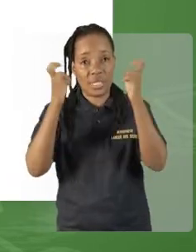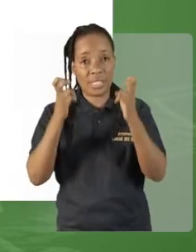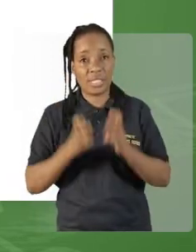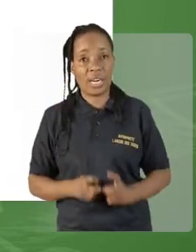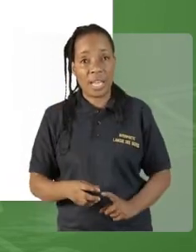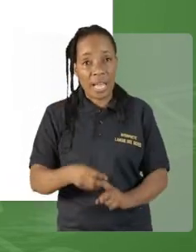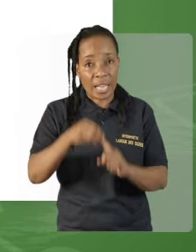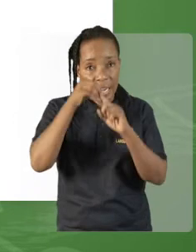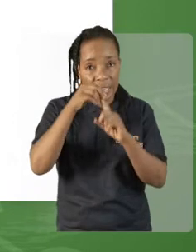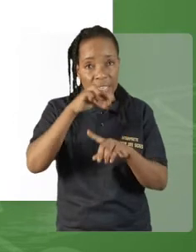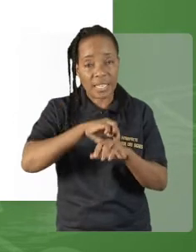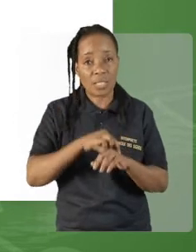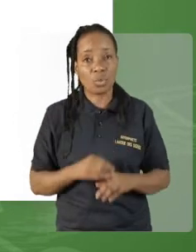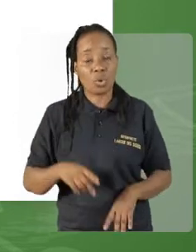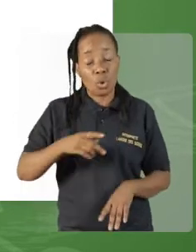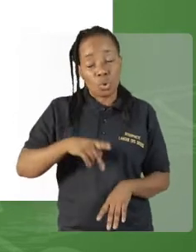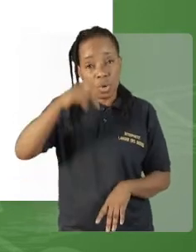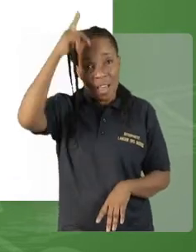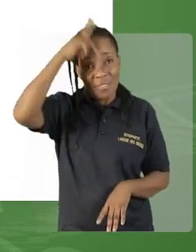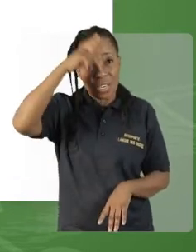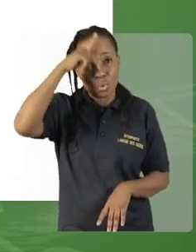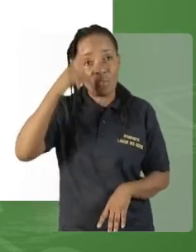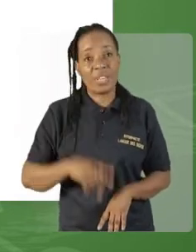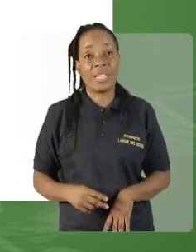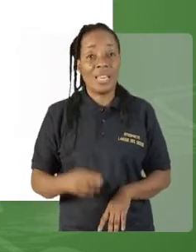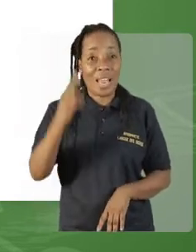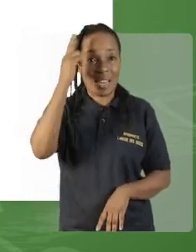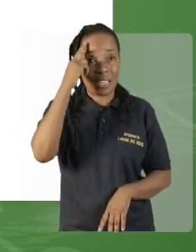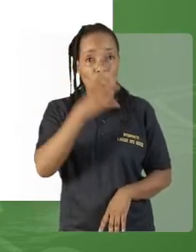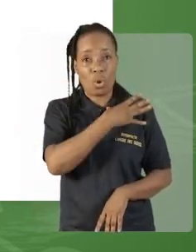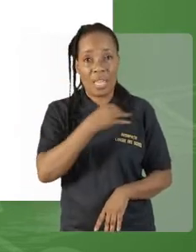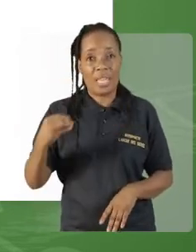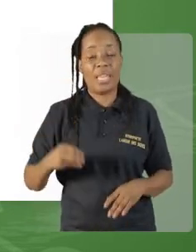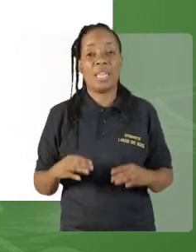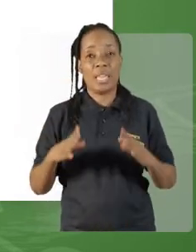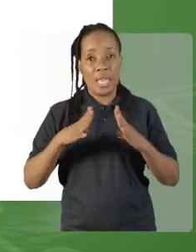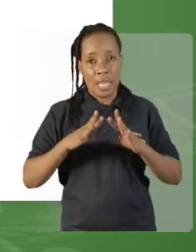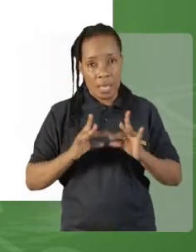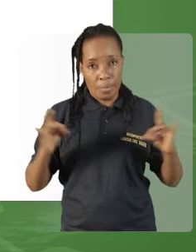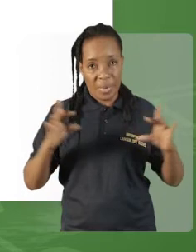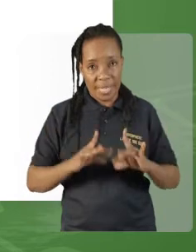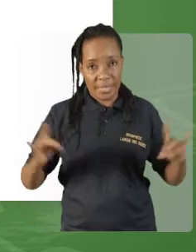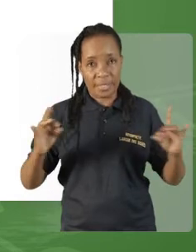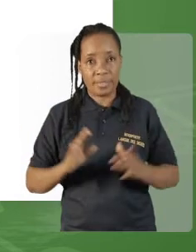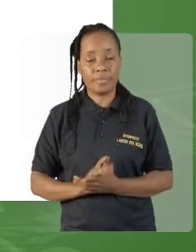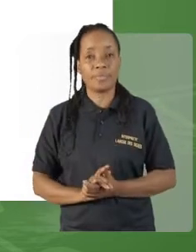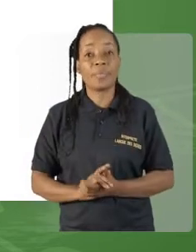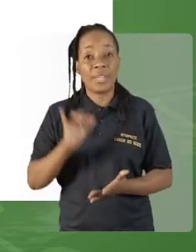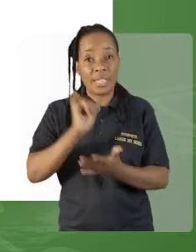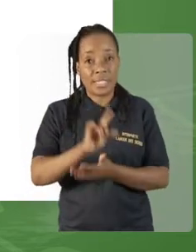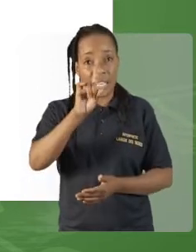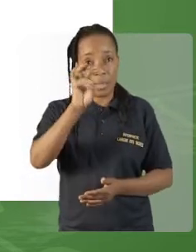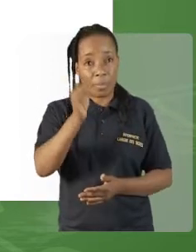la philosophie, de la raison et du mythe ». Cette première partie de notre leçon